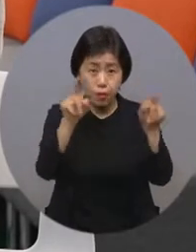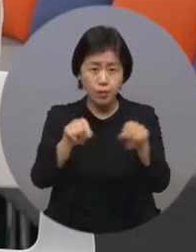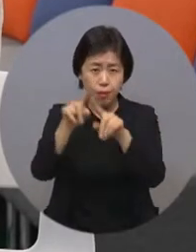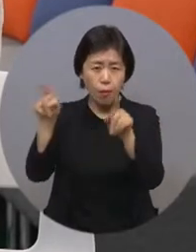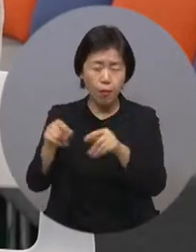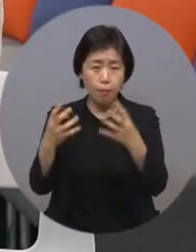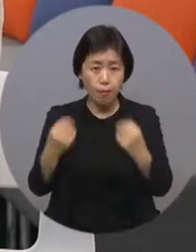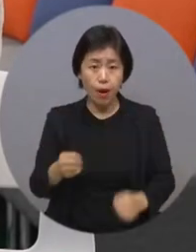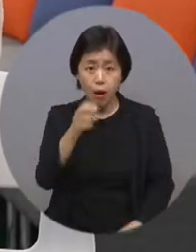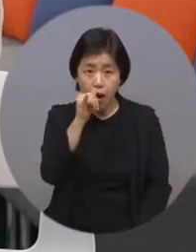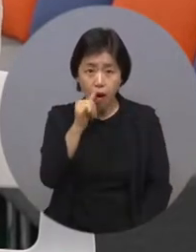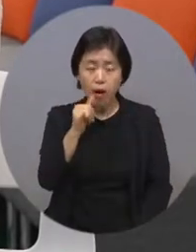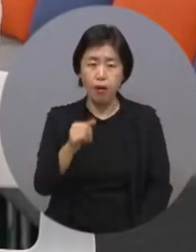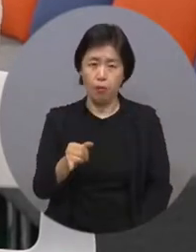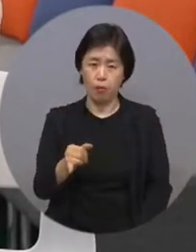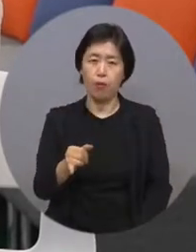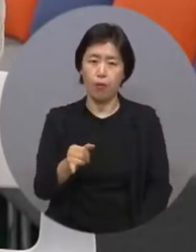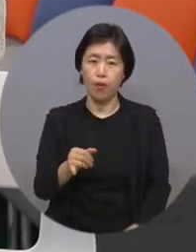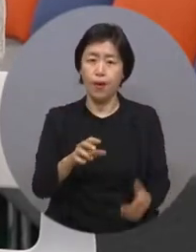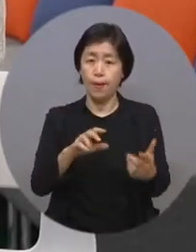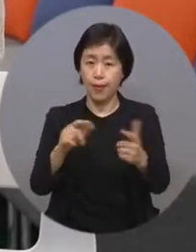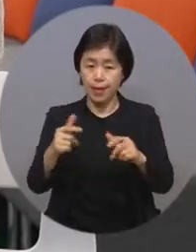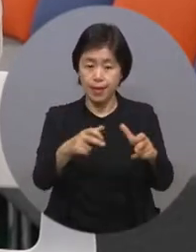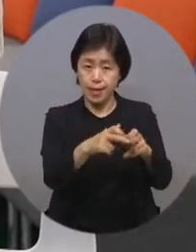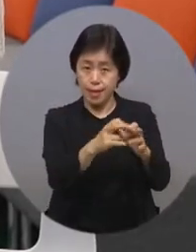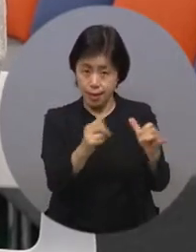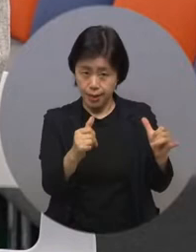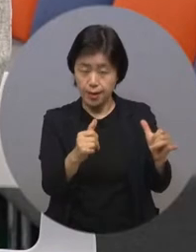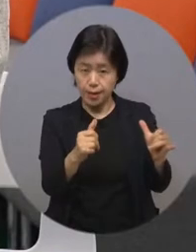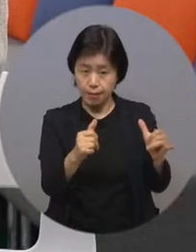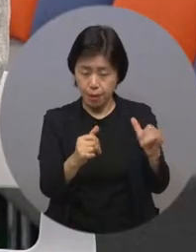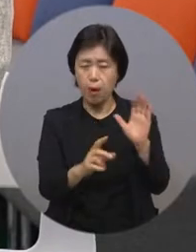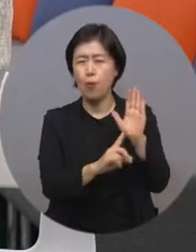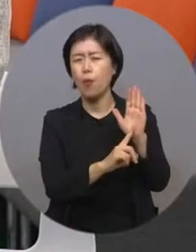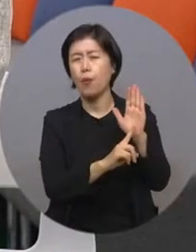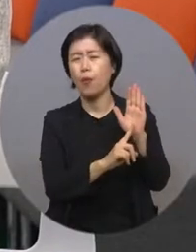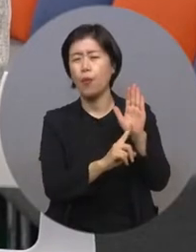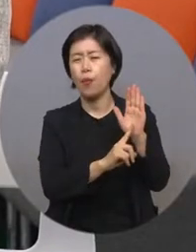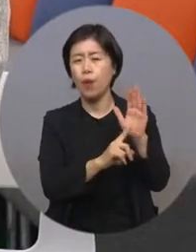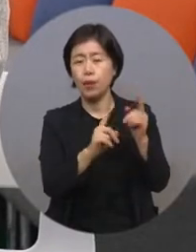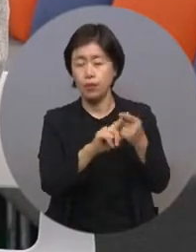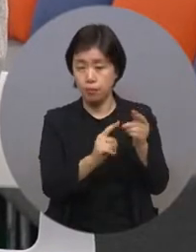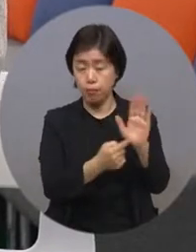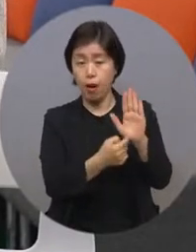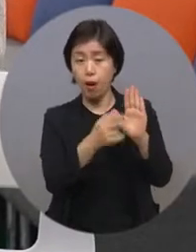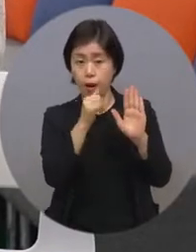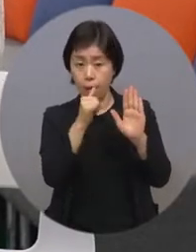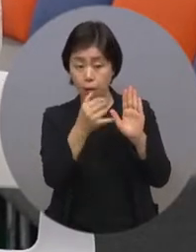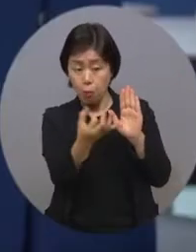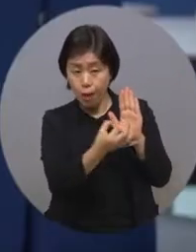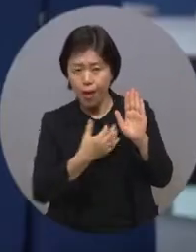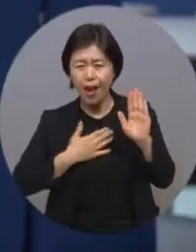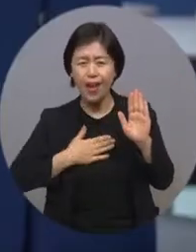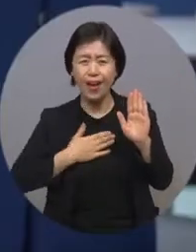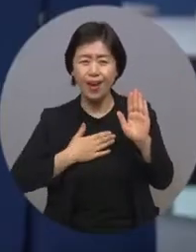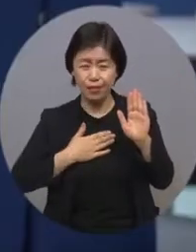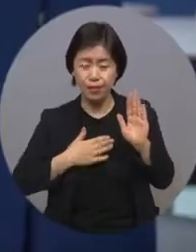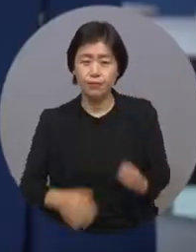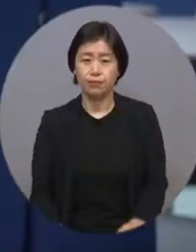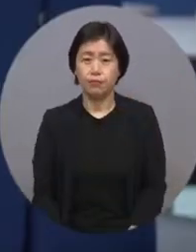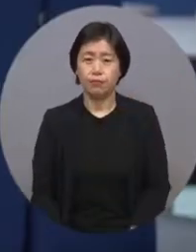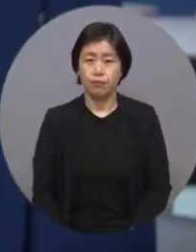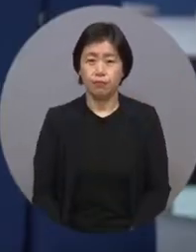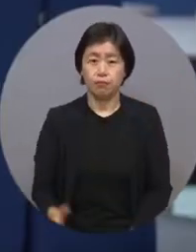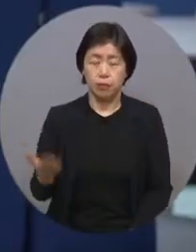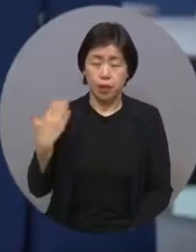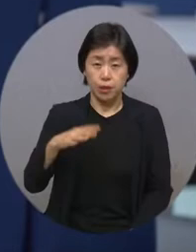관련된 모니터만이 아니고 그렇죠. 장애 사원분들 네, 공지 사항이나 이런 것도 이제 저희가 띄워주고 그렇습니다. 아 네. 그러면은 처음에 조금